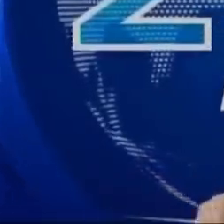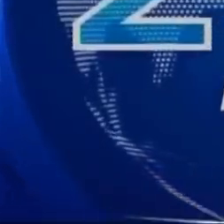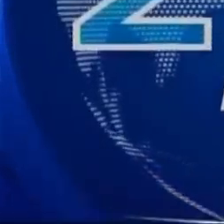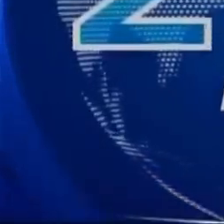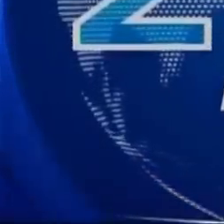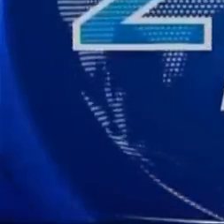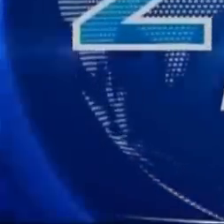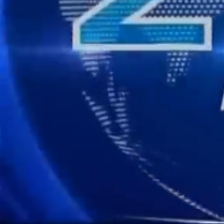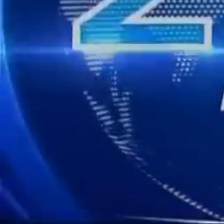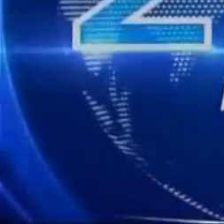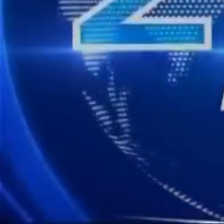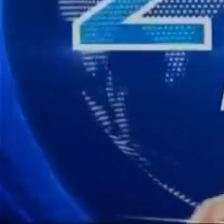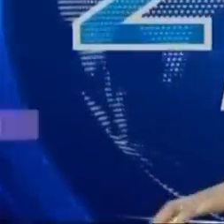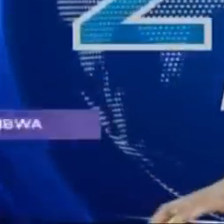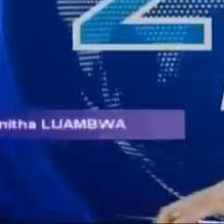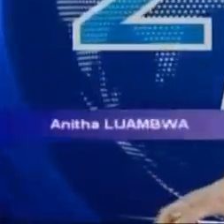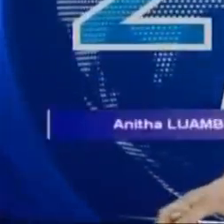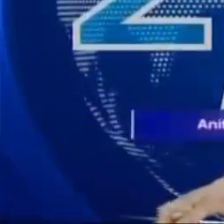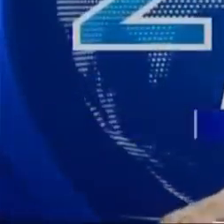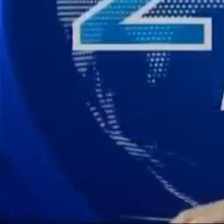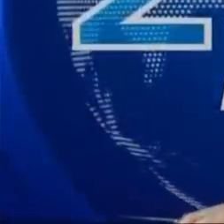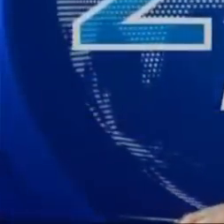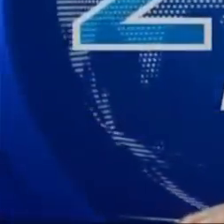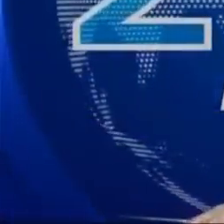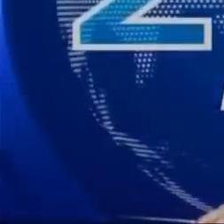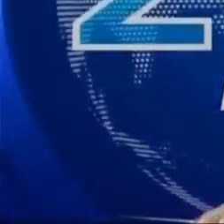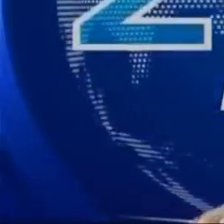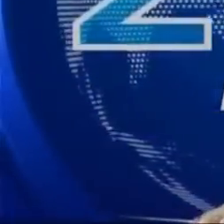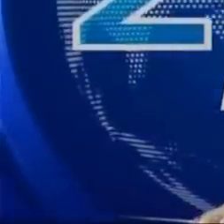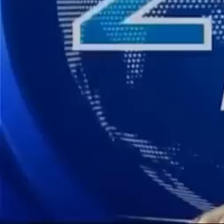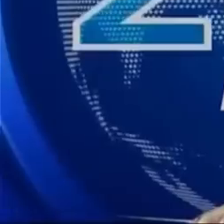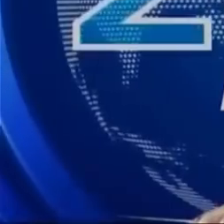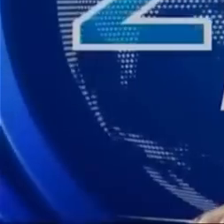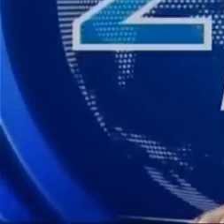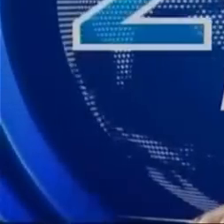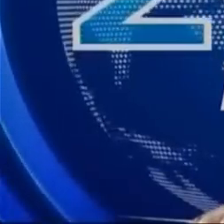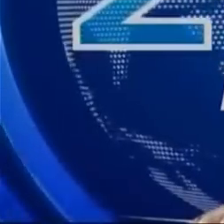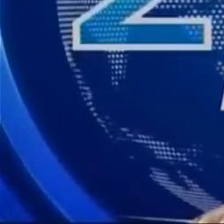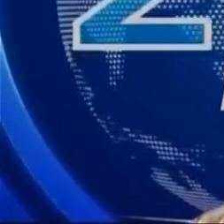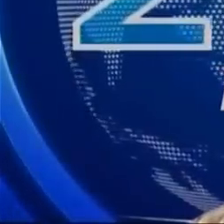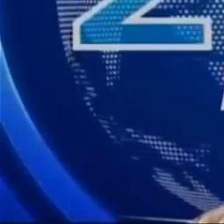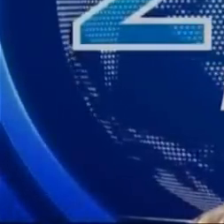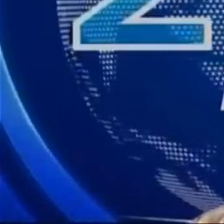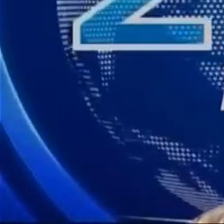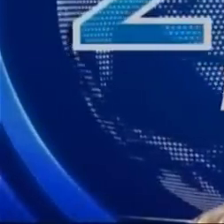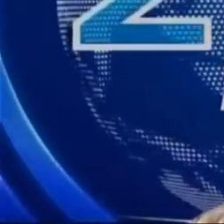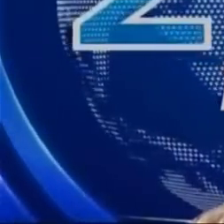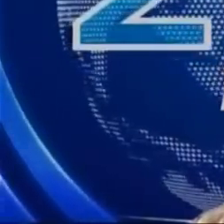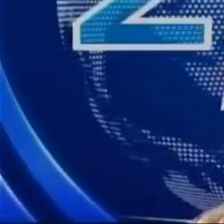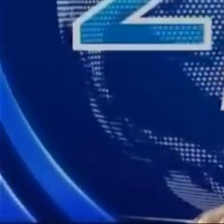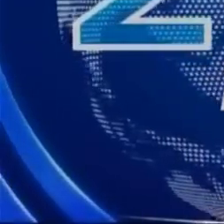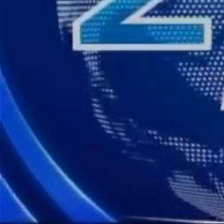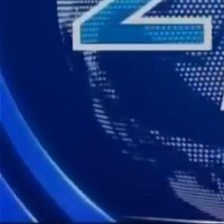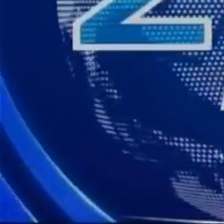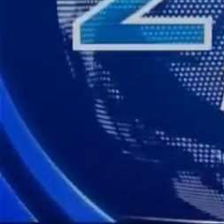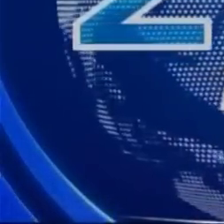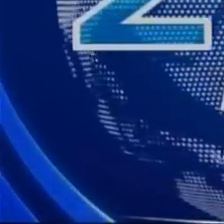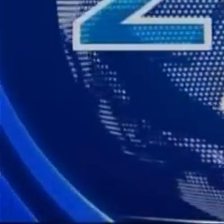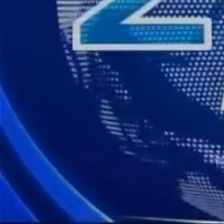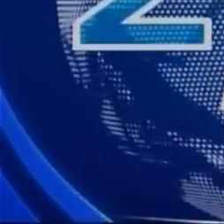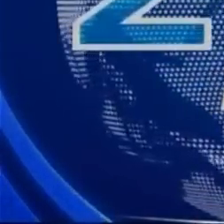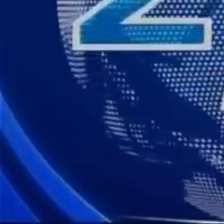cette nouvelle uru kenyata ancien président Kenya et facilitateur dans la résolution des crises de sécurité dans la partie Est du pays